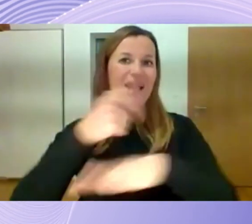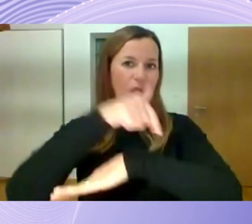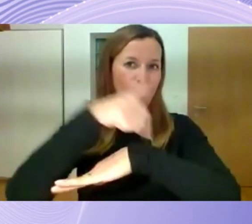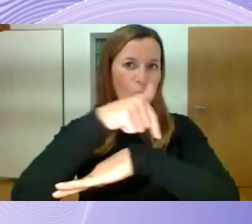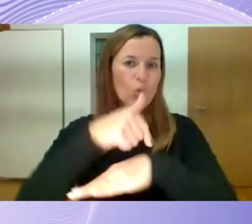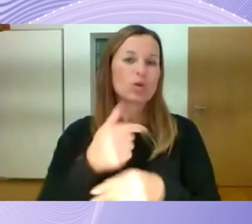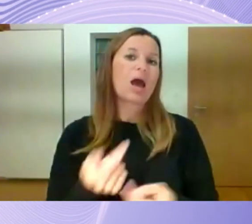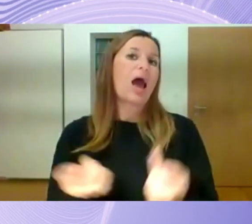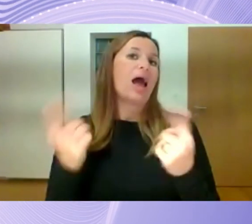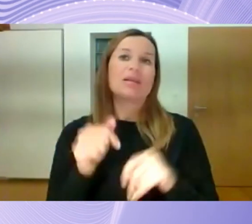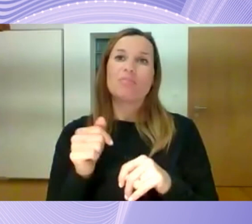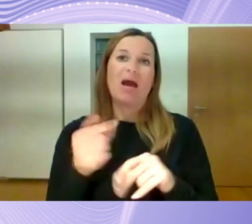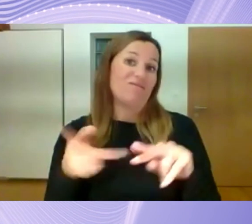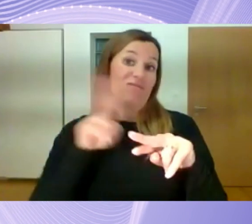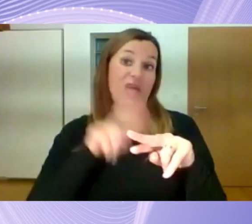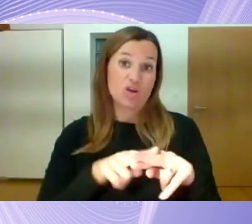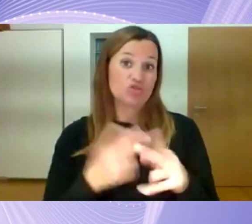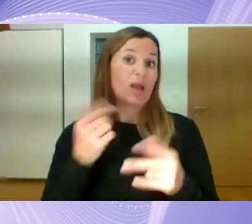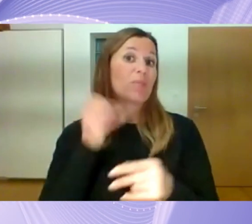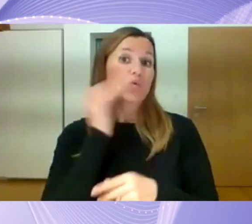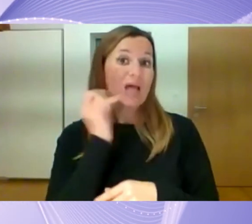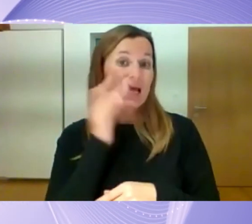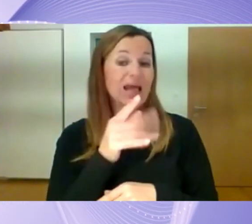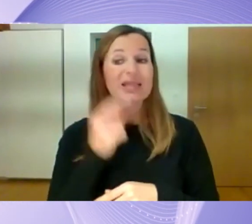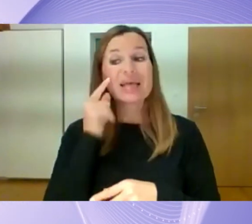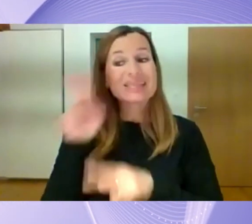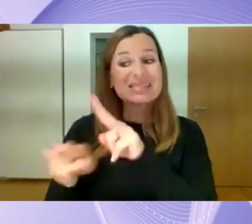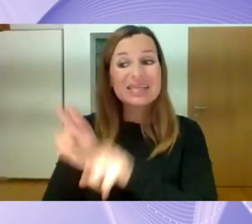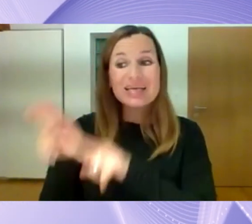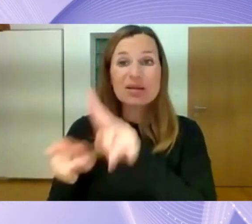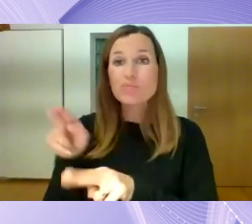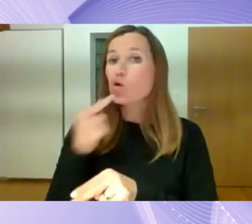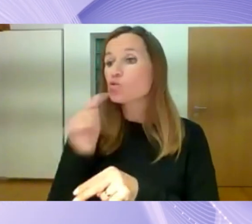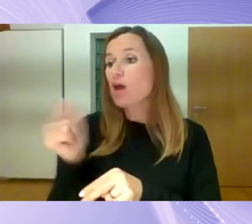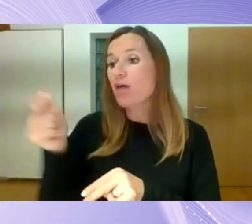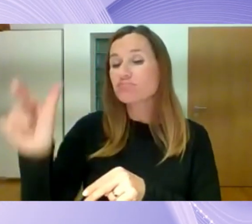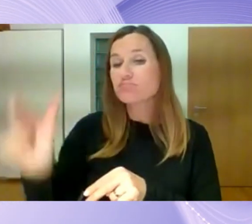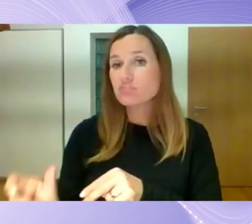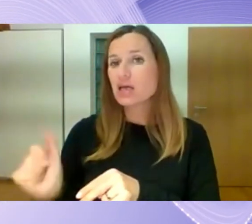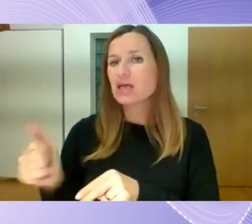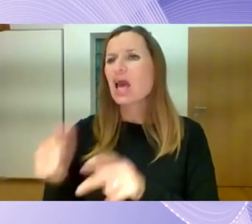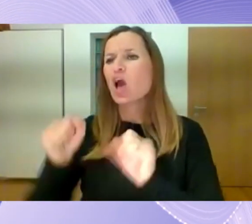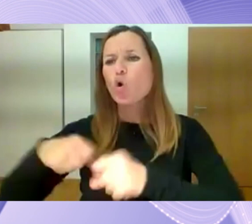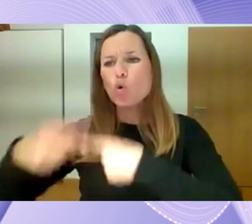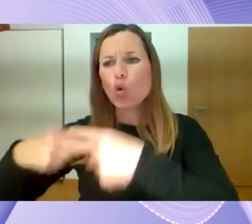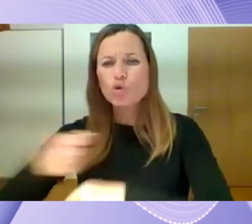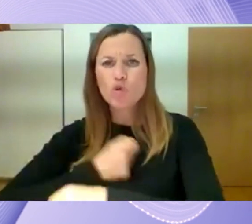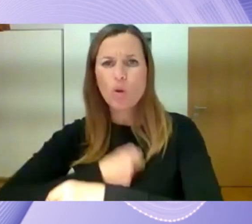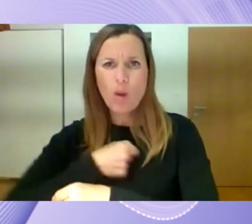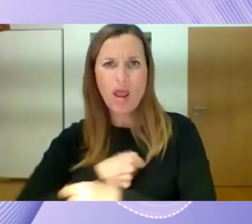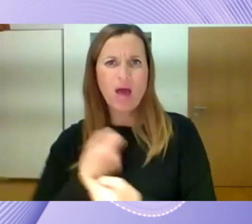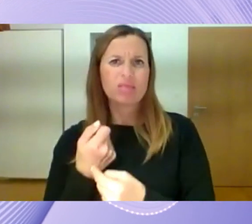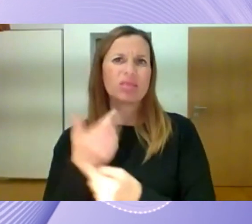lahko tudi dnevno, skrbijo za nekoga, ki je kronično bolan, invaliden ali